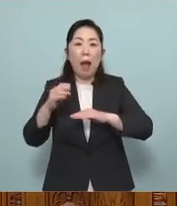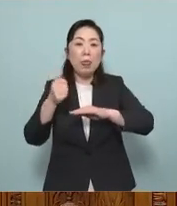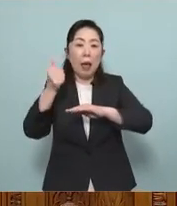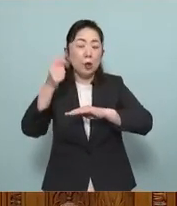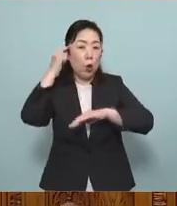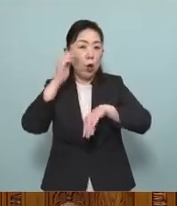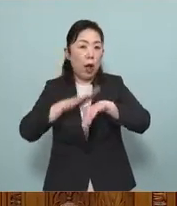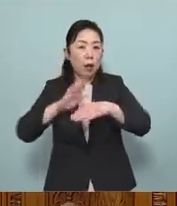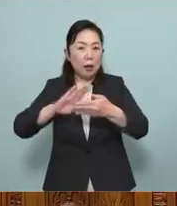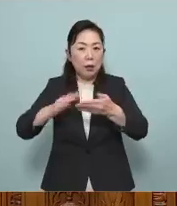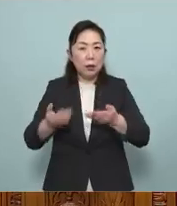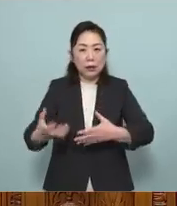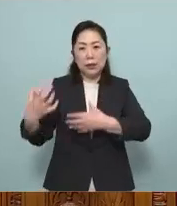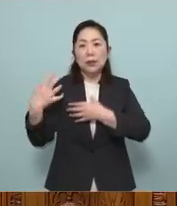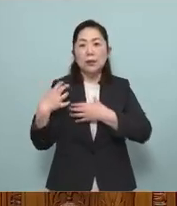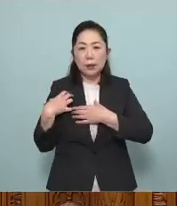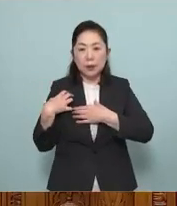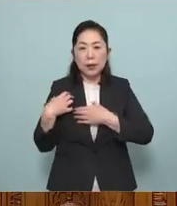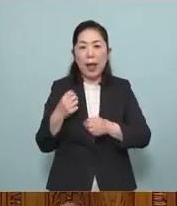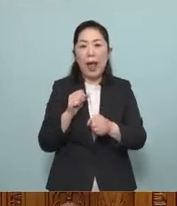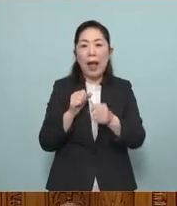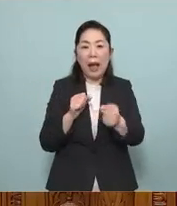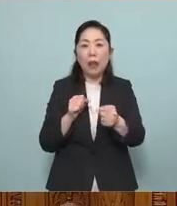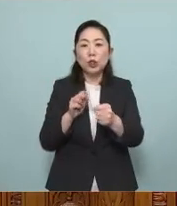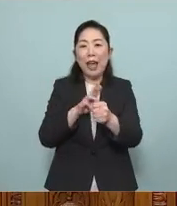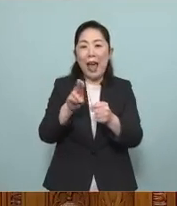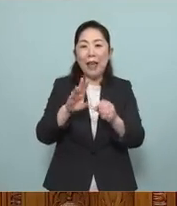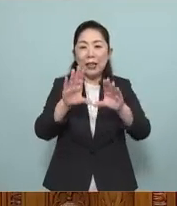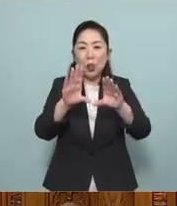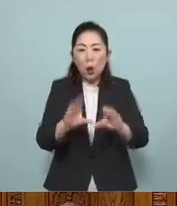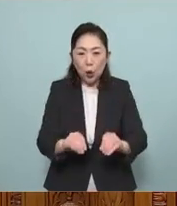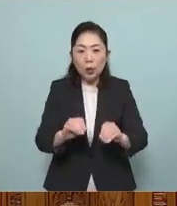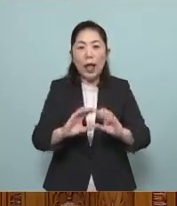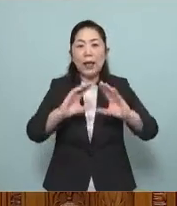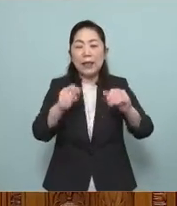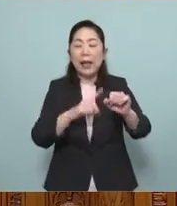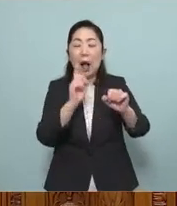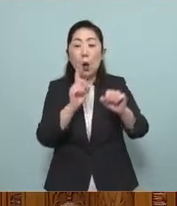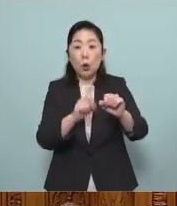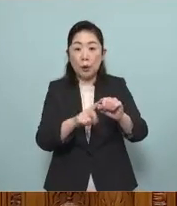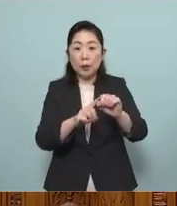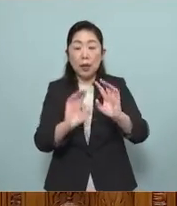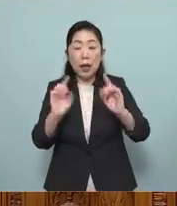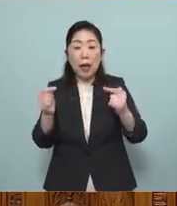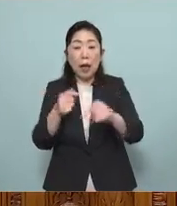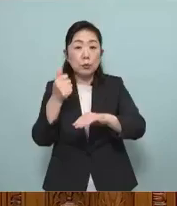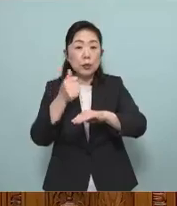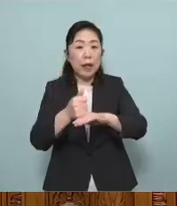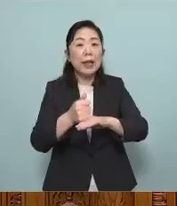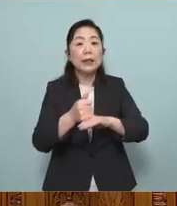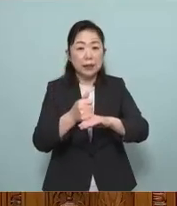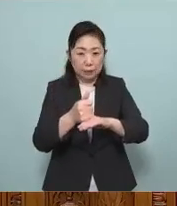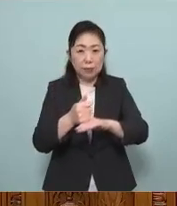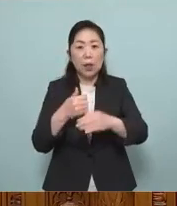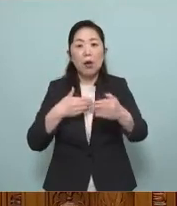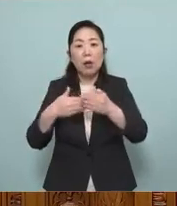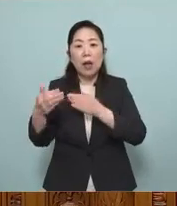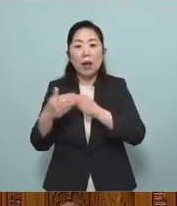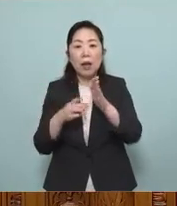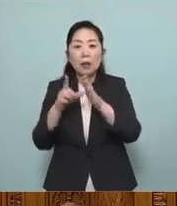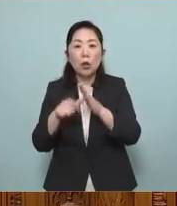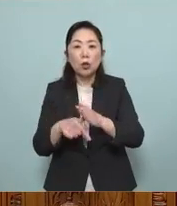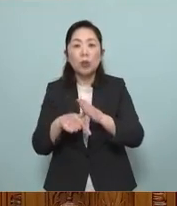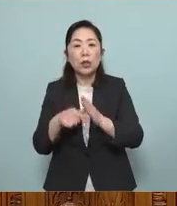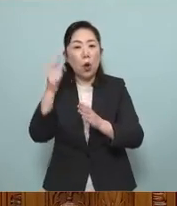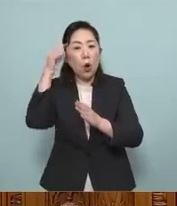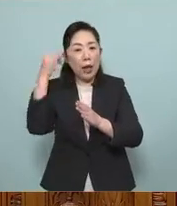持って核兵器のない世界を追求していきます。外務大臣時代に設置した賢人会議の議論を